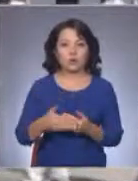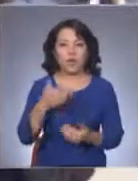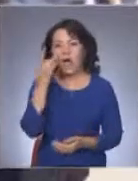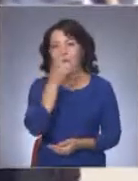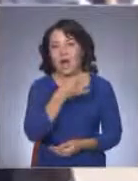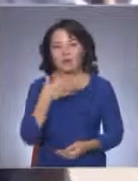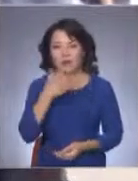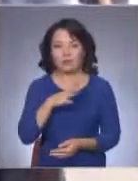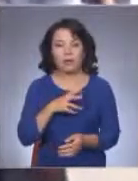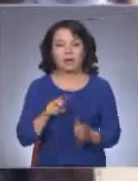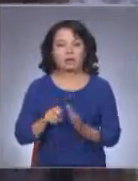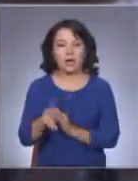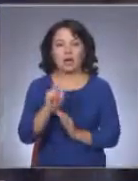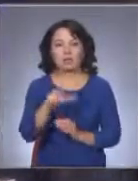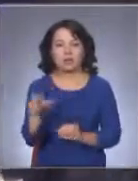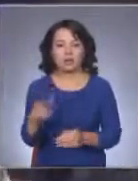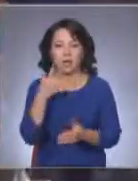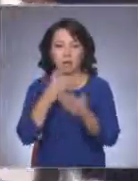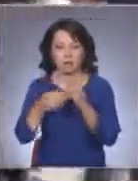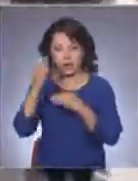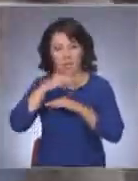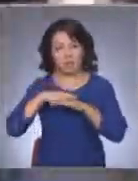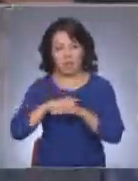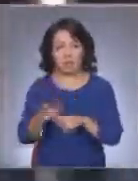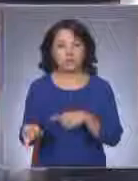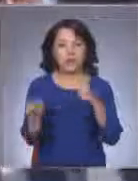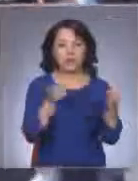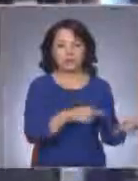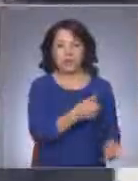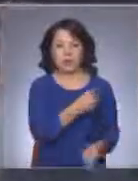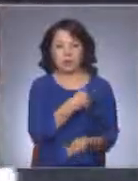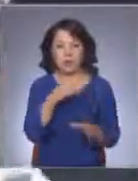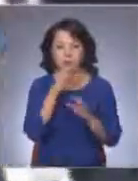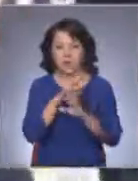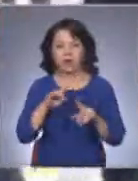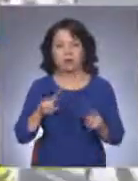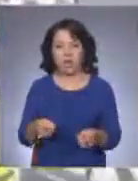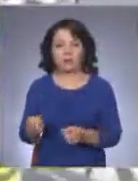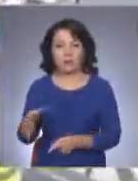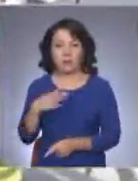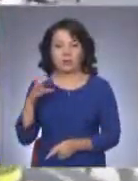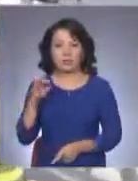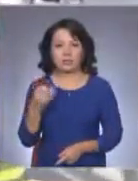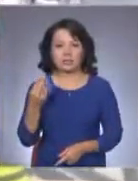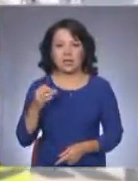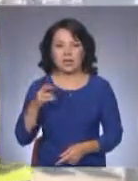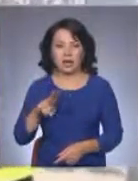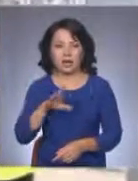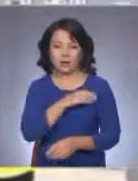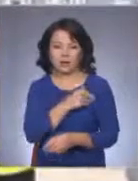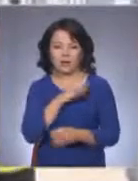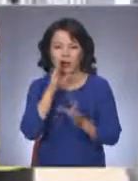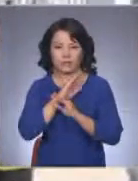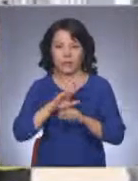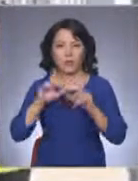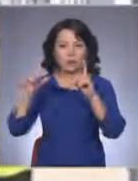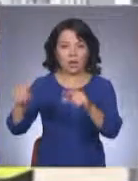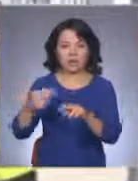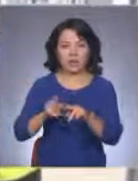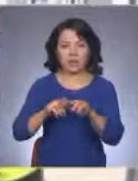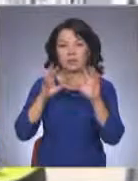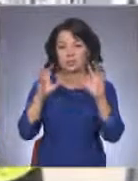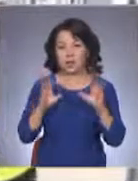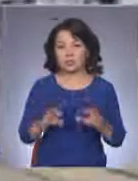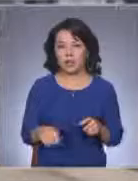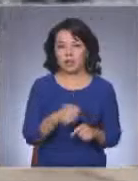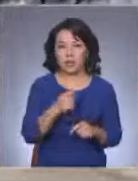африкалық келімсекті елге жеткізбек болғанда қолға түсірген. Босқындардың барлығы Сицилияға жөнелтілді. Заңсыз сапар ұйымдастырушылар